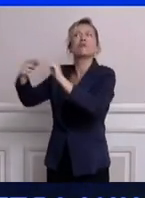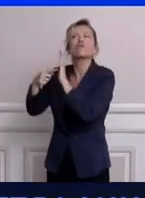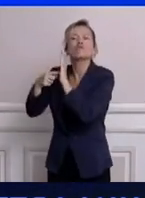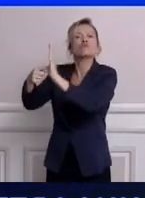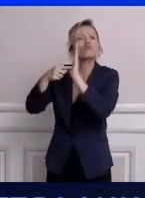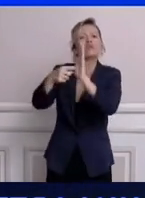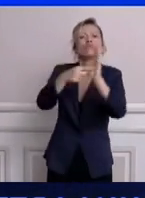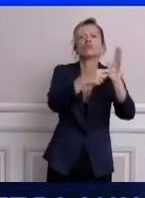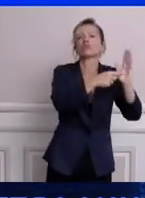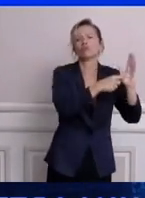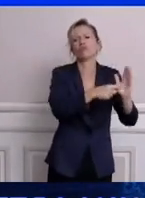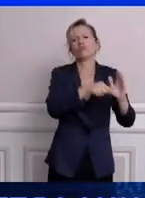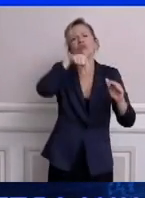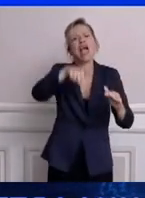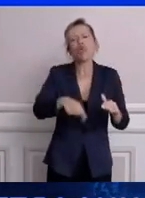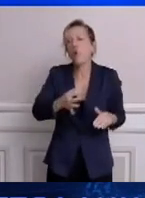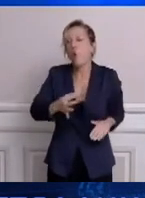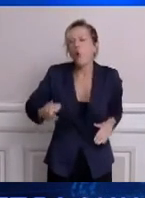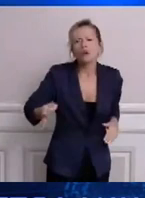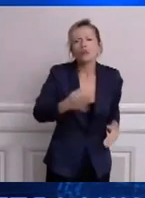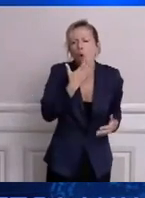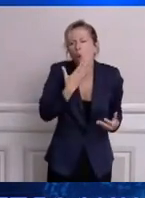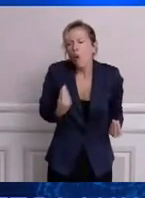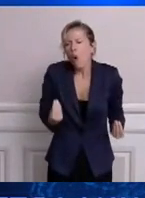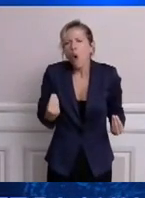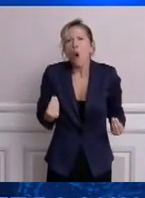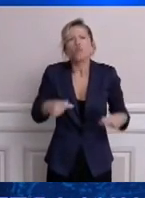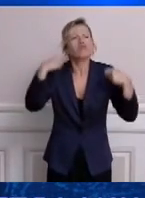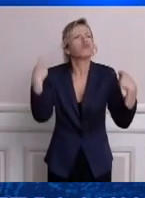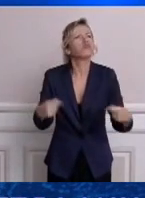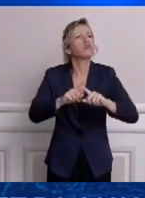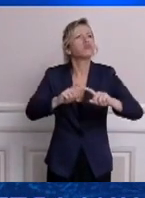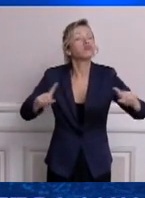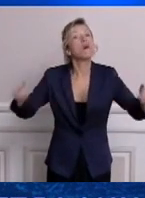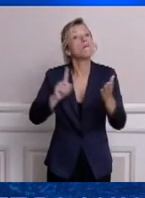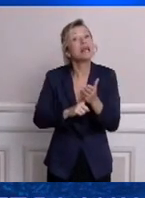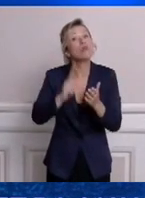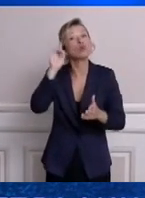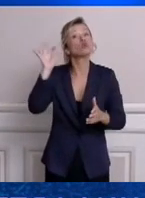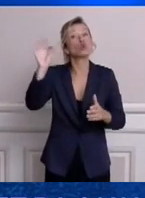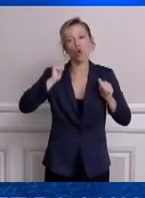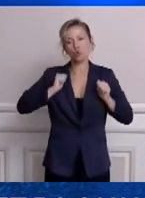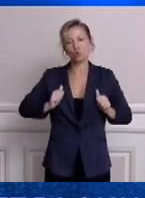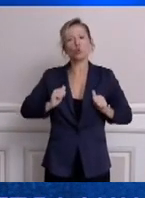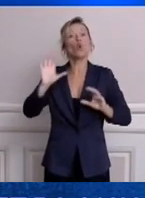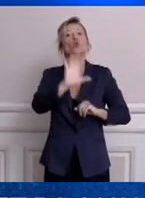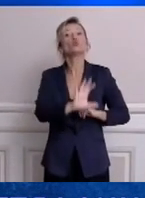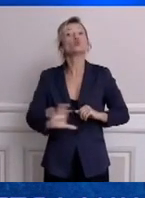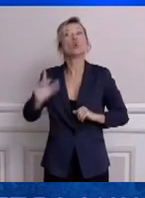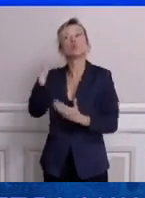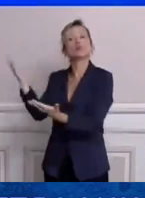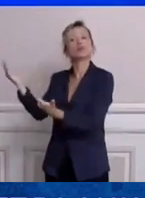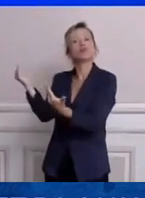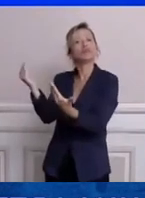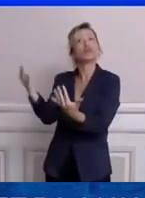την προβολή του υπέροχου τόπου μας και την ανάδειξη κάθε ιδιαίτερης μορφής τουρισμού. Οι δυνατότητές μας είναι